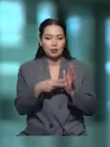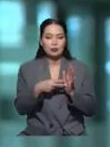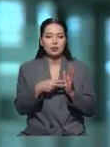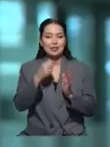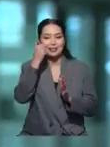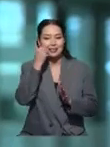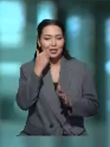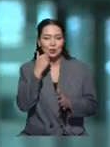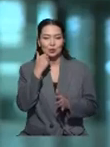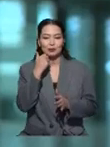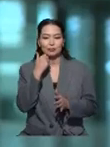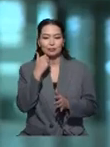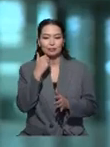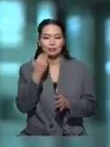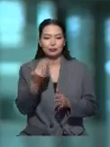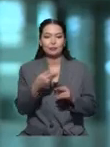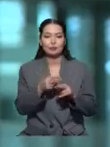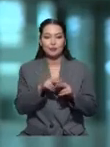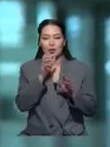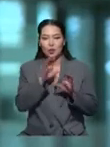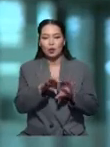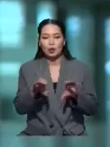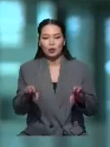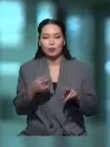уже тепловых сетей с износом